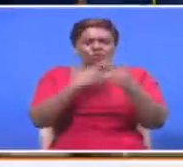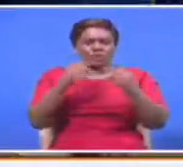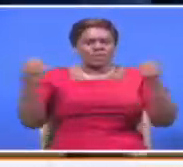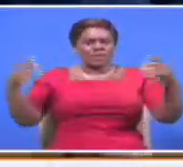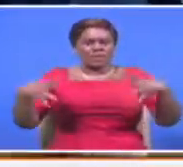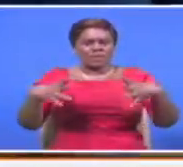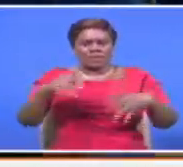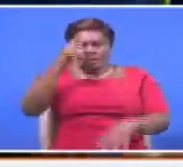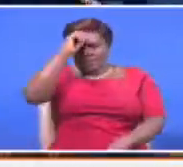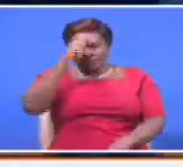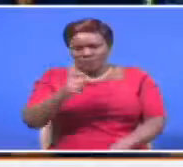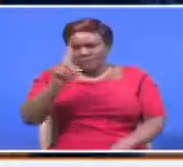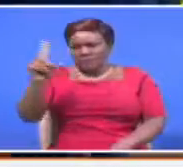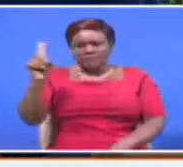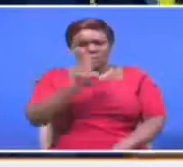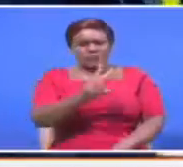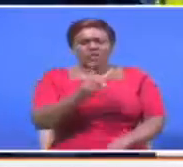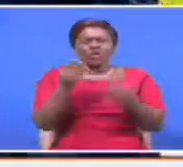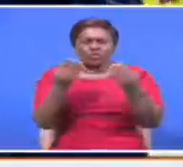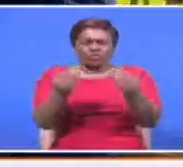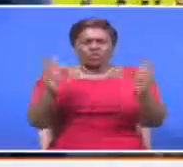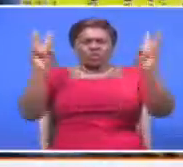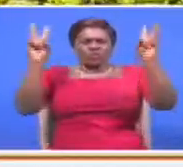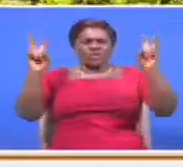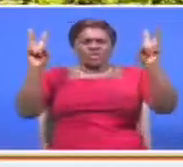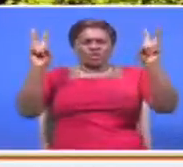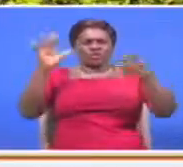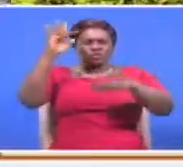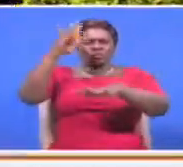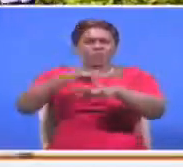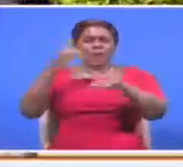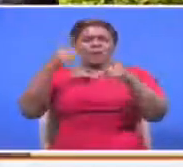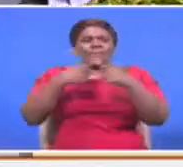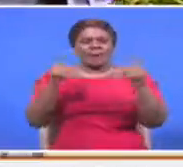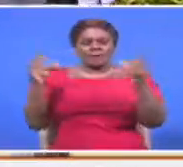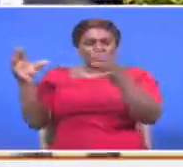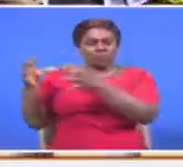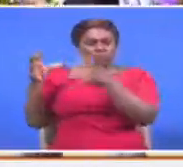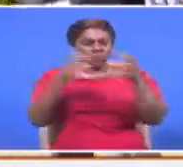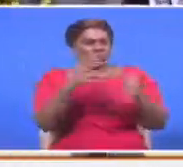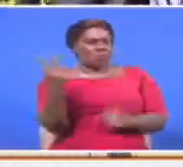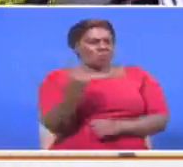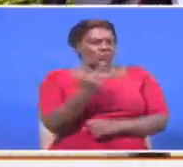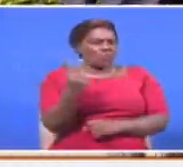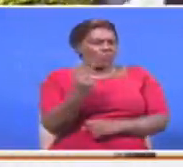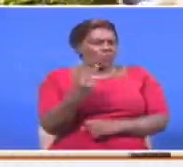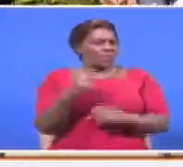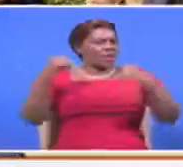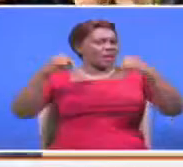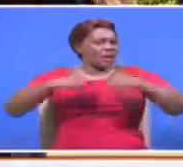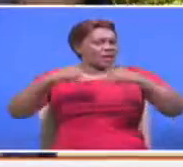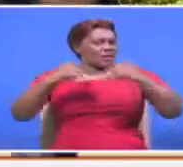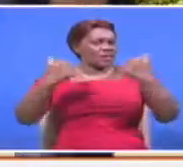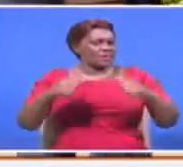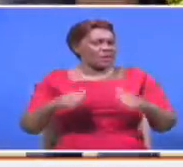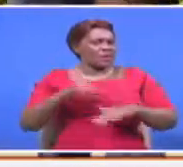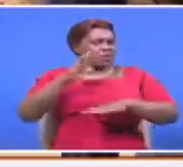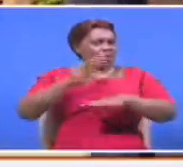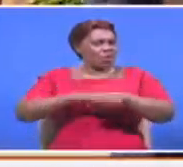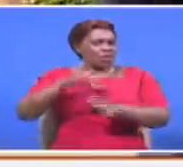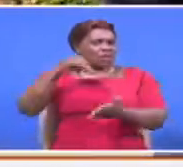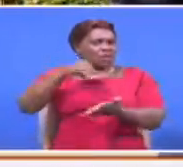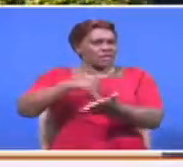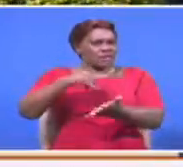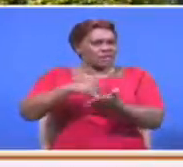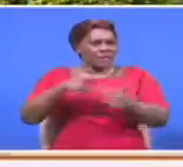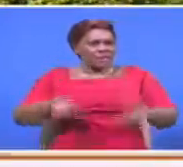heshima kwa kila moja ili kutatua maswala tata. Hata hivyo makundi hayo mawili bado hayajaafikiana kuhusu kujumuishwa